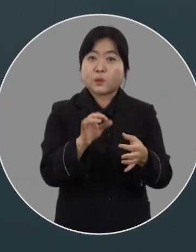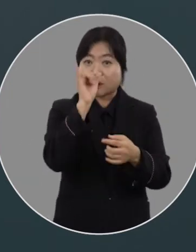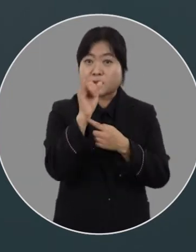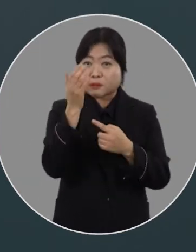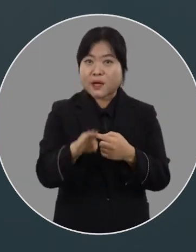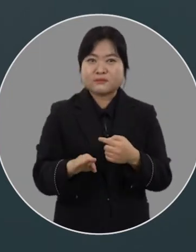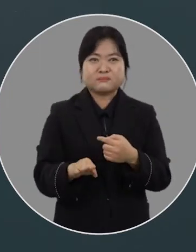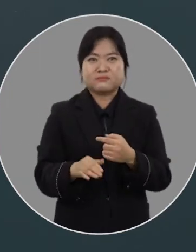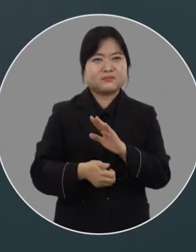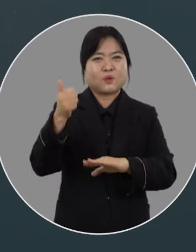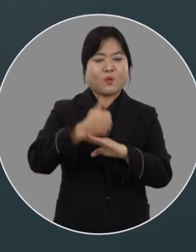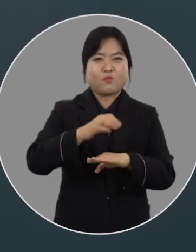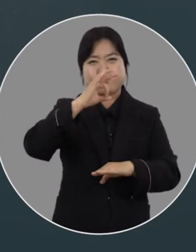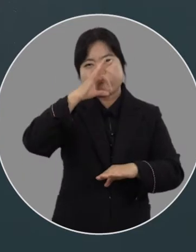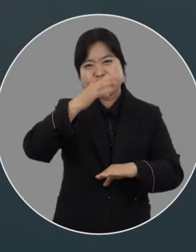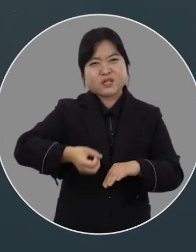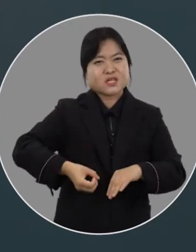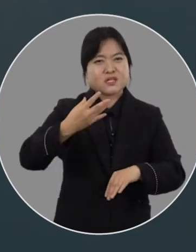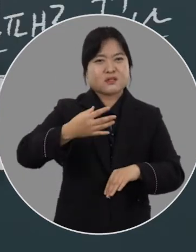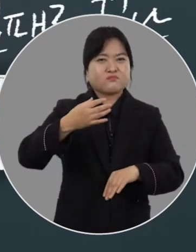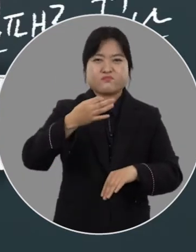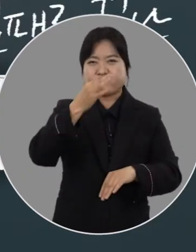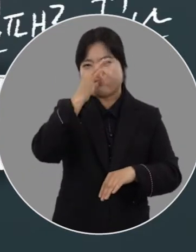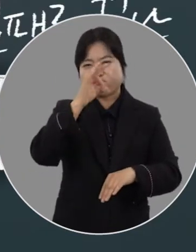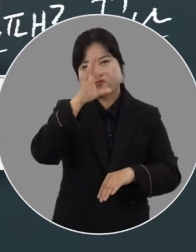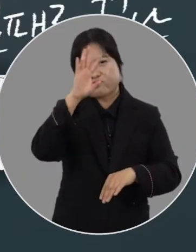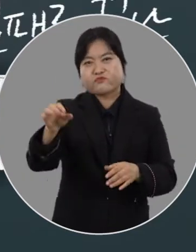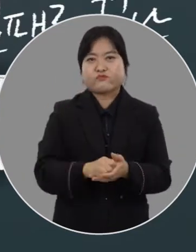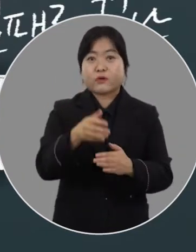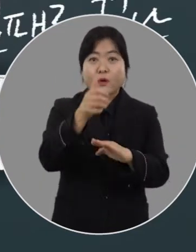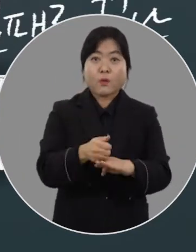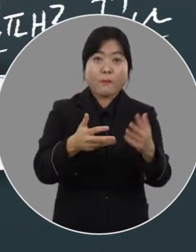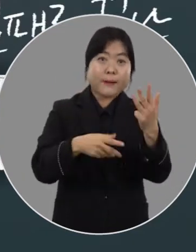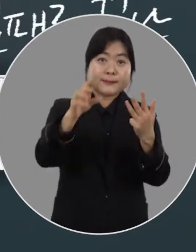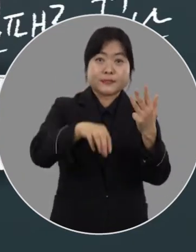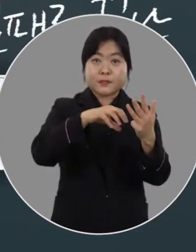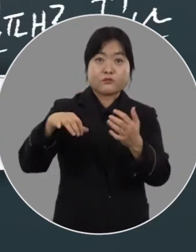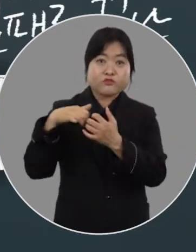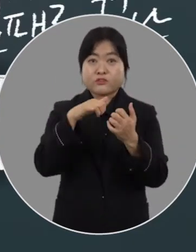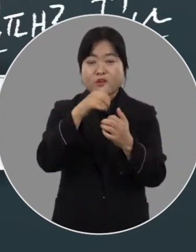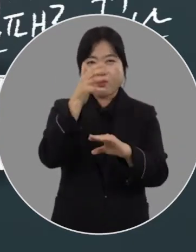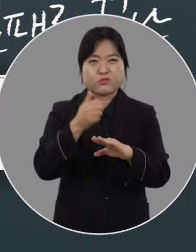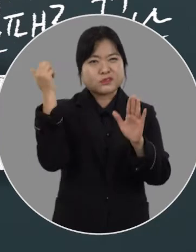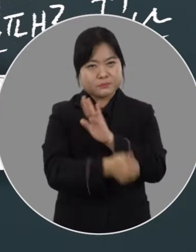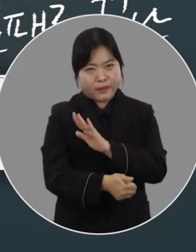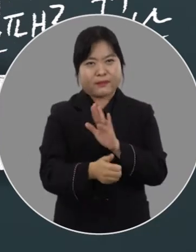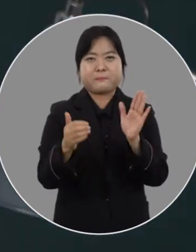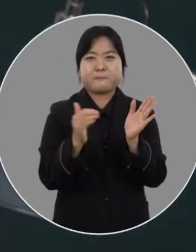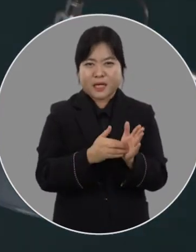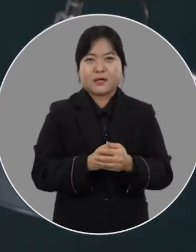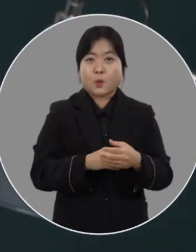시도했지만 단 한 차례도 성공하지 못하게 됩니다. 결국에는 8차의 십자군 전쟁들은 실패로 끝나게